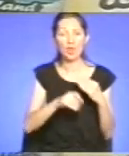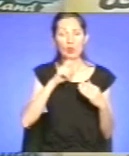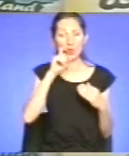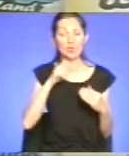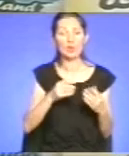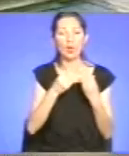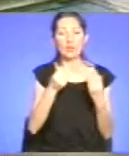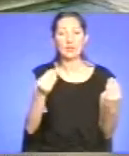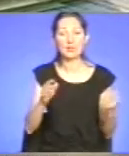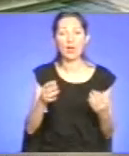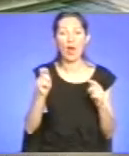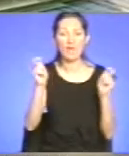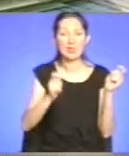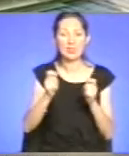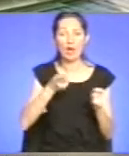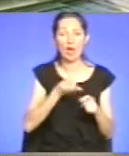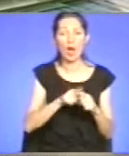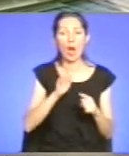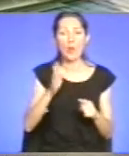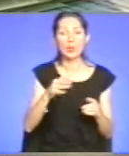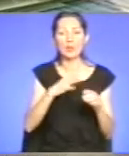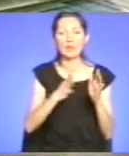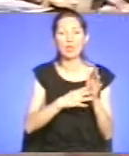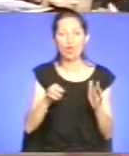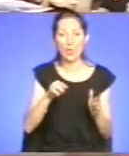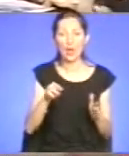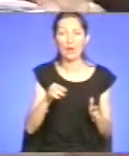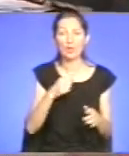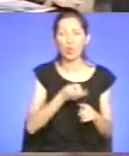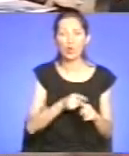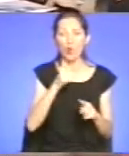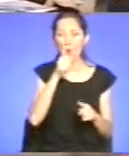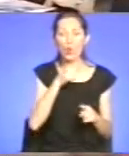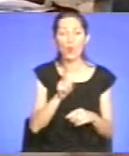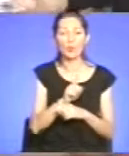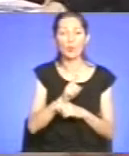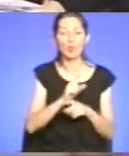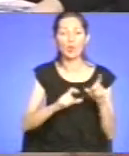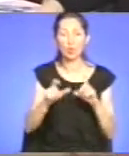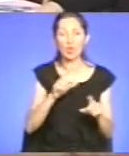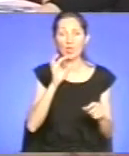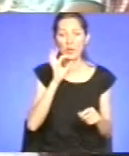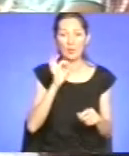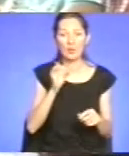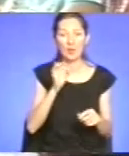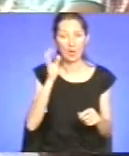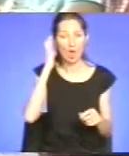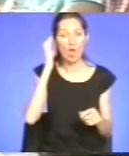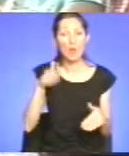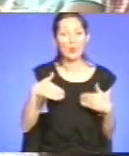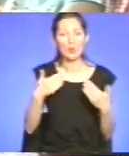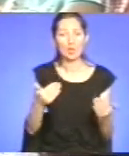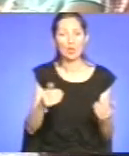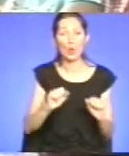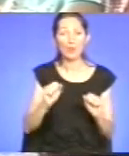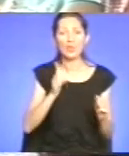туристичної виставки фестивалю, яка відбудеться 19 травня цього року у Тернополі. Студенти відгукнулися на пропозицію управління стати